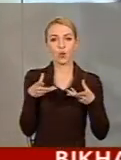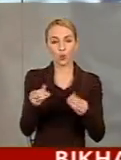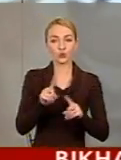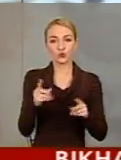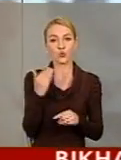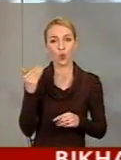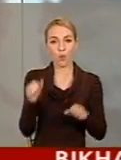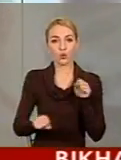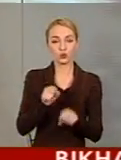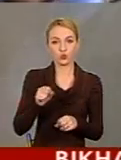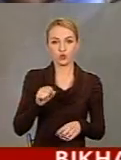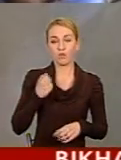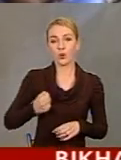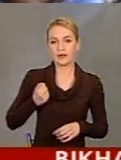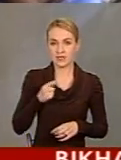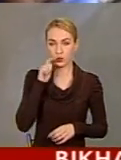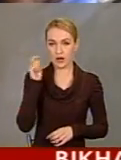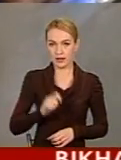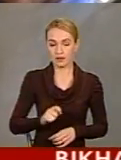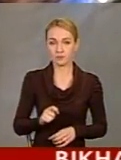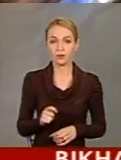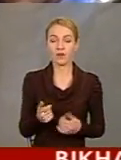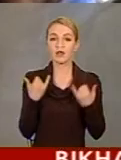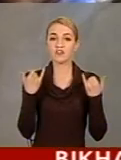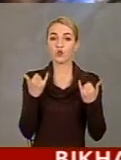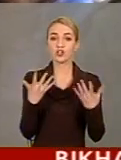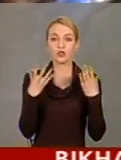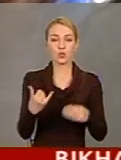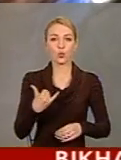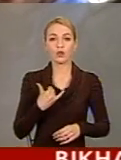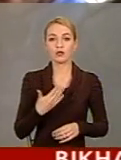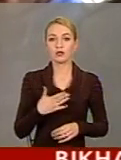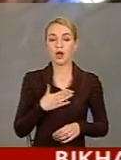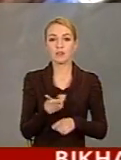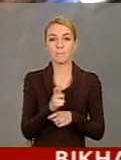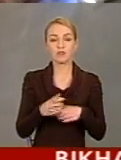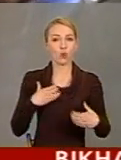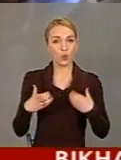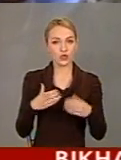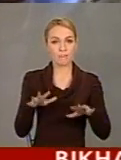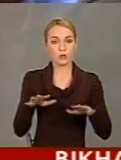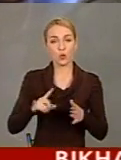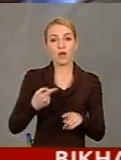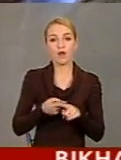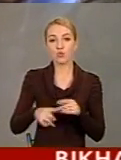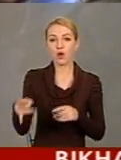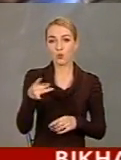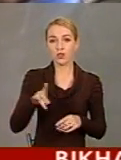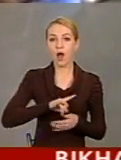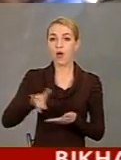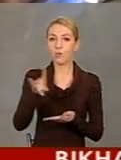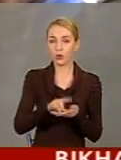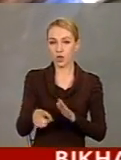порушують збройні сили України на сегодняшний день нас самое беспокоящее место - это район аэропорта